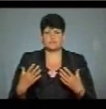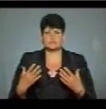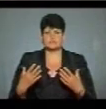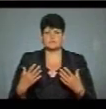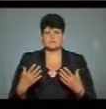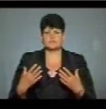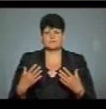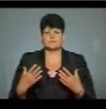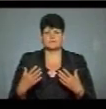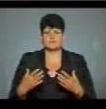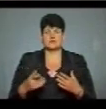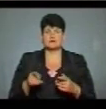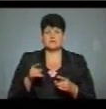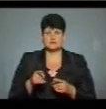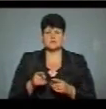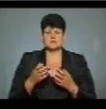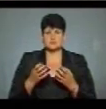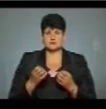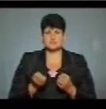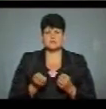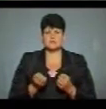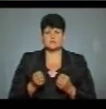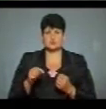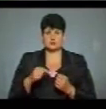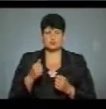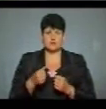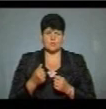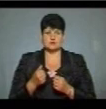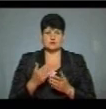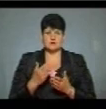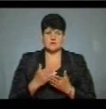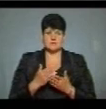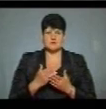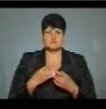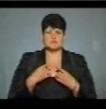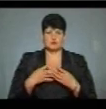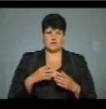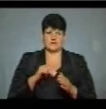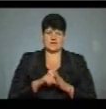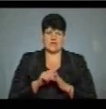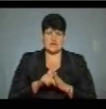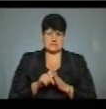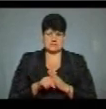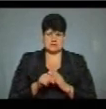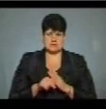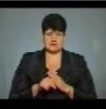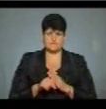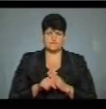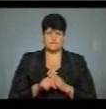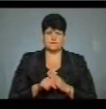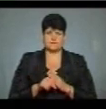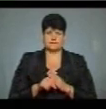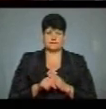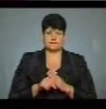святковість. Тобто він ще в цьому році ще мав такий святковий настрій, що малював такі натюрморти.